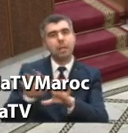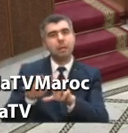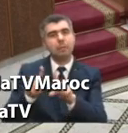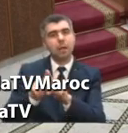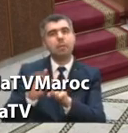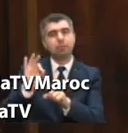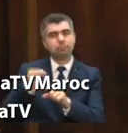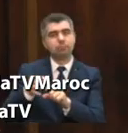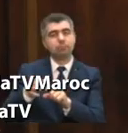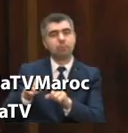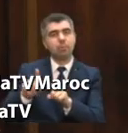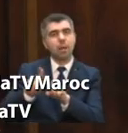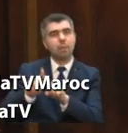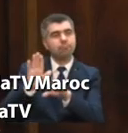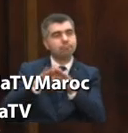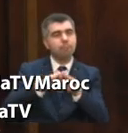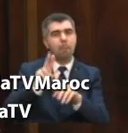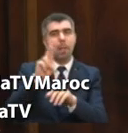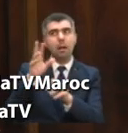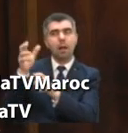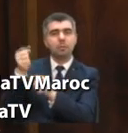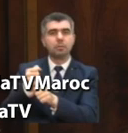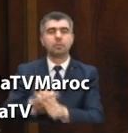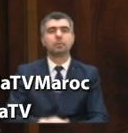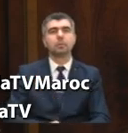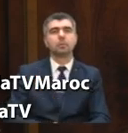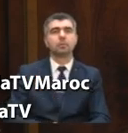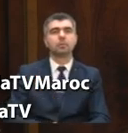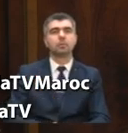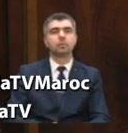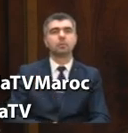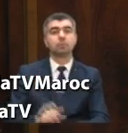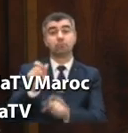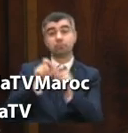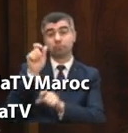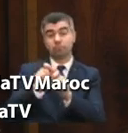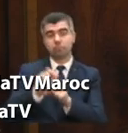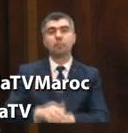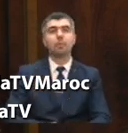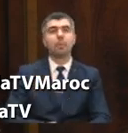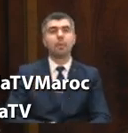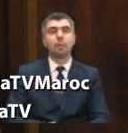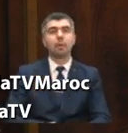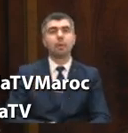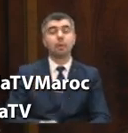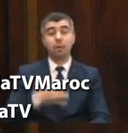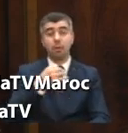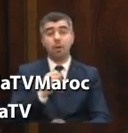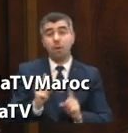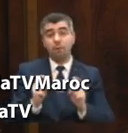هذا الشأن بقيادة جلالة الملك محمد السادس حفظه الله. السيدات والسادة، لقد عرضت هذه